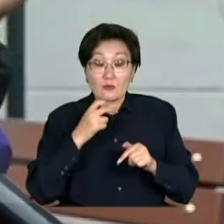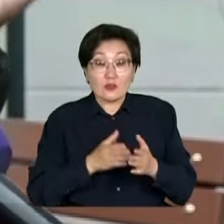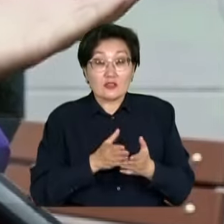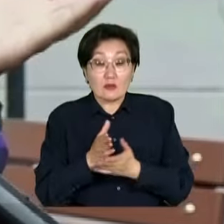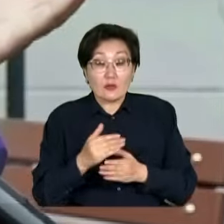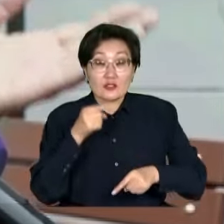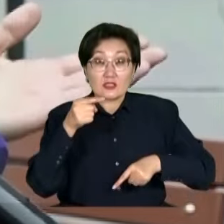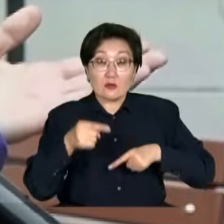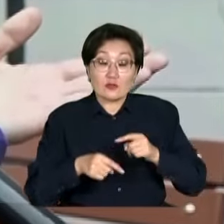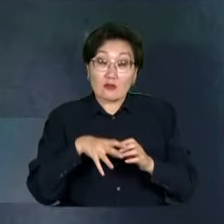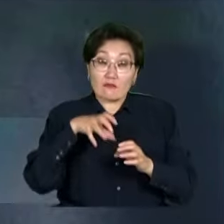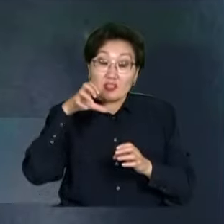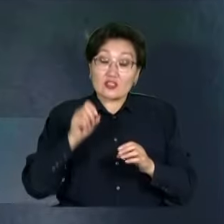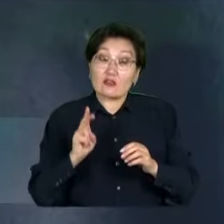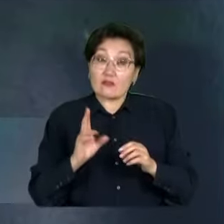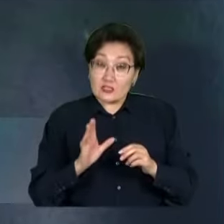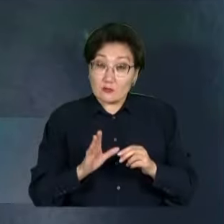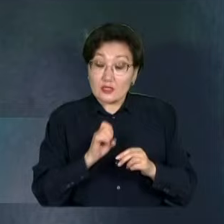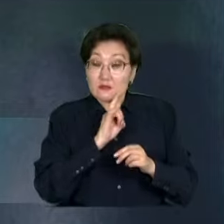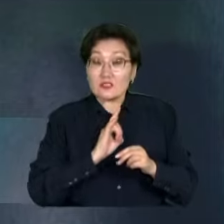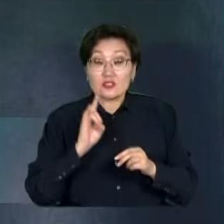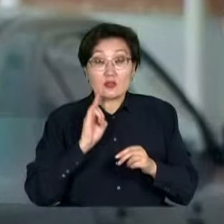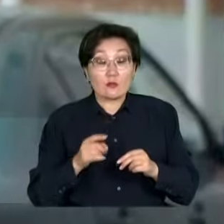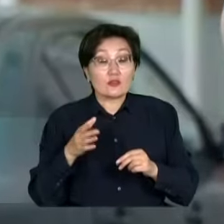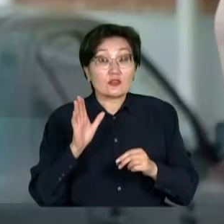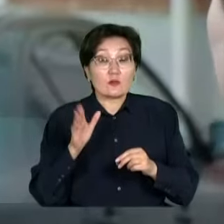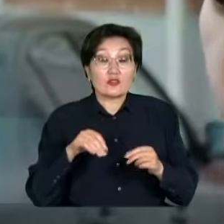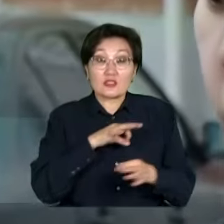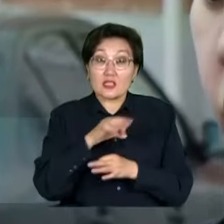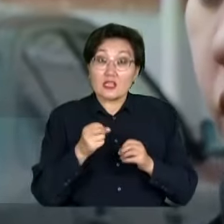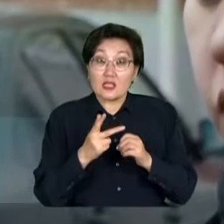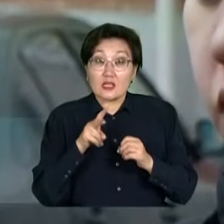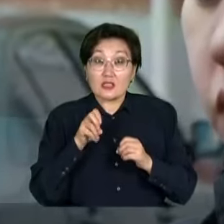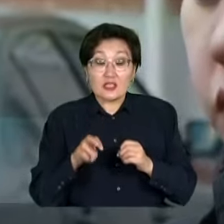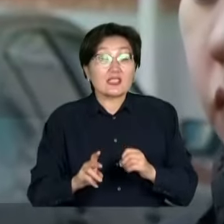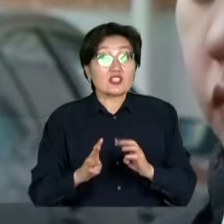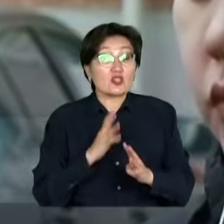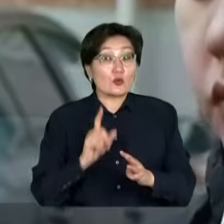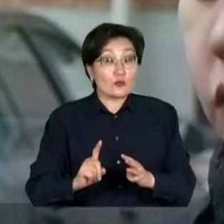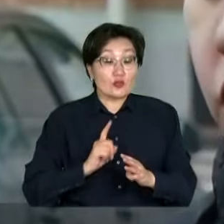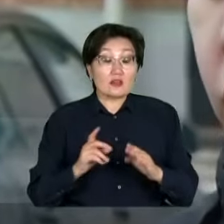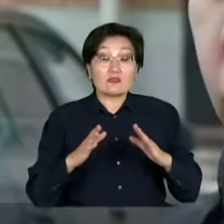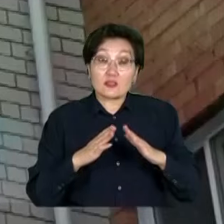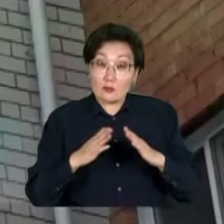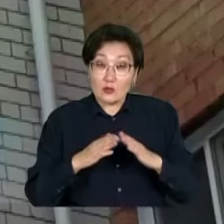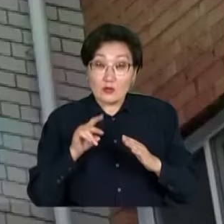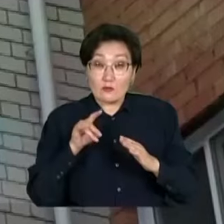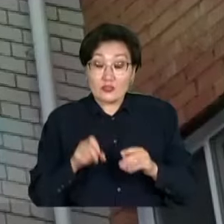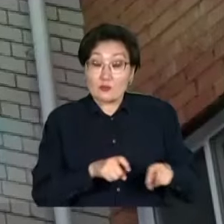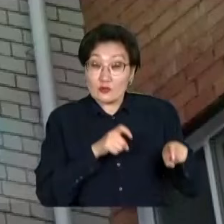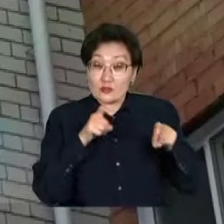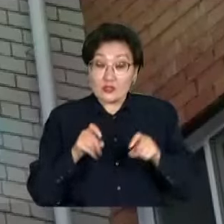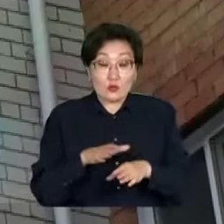нам через вытяжки в квартиры. Анастасия Ковалева, будучи сиротой, 13 лет стояла в очереди на жилье. В марте она